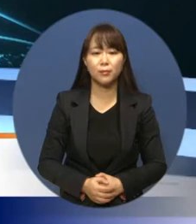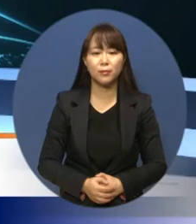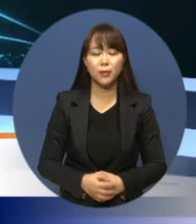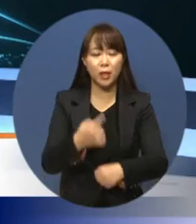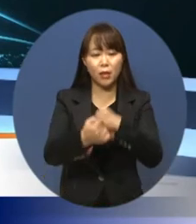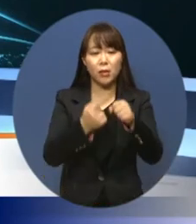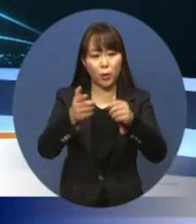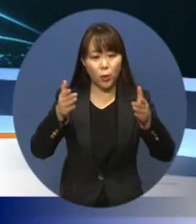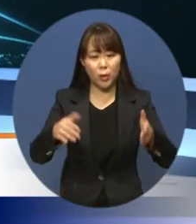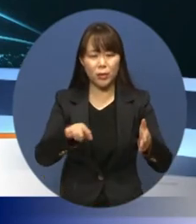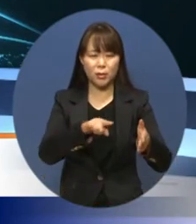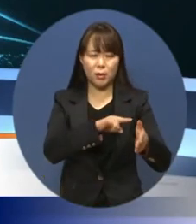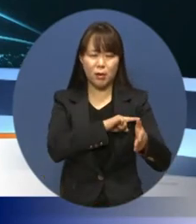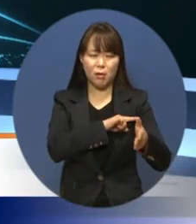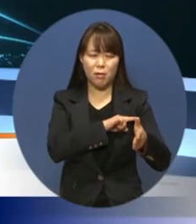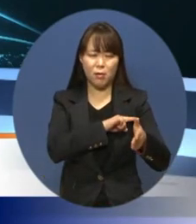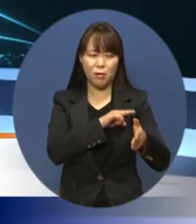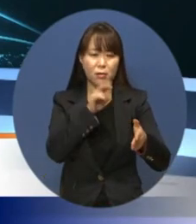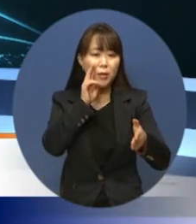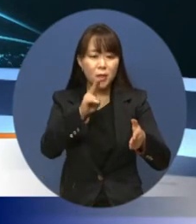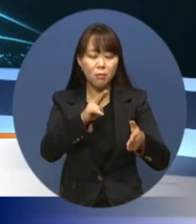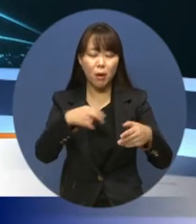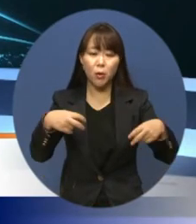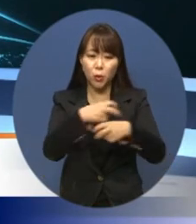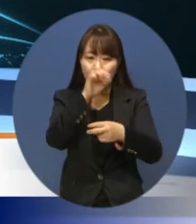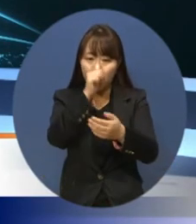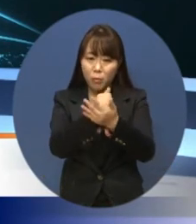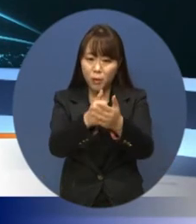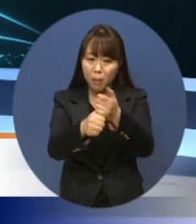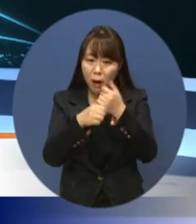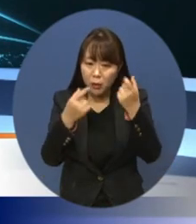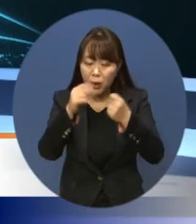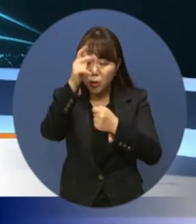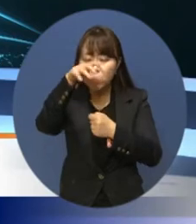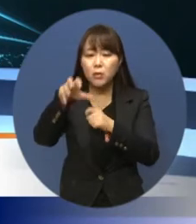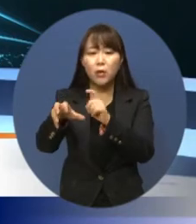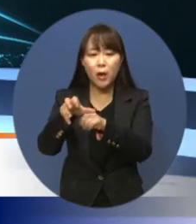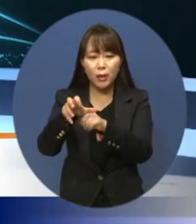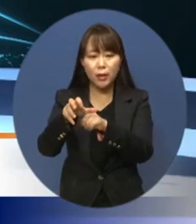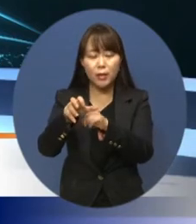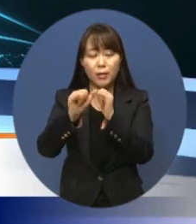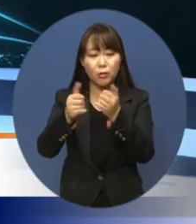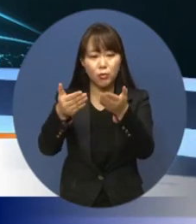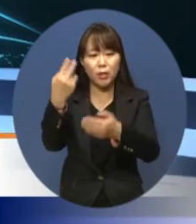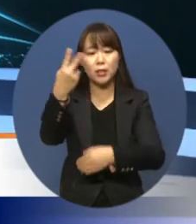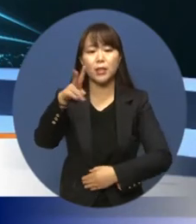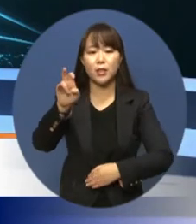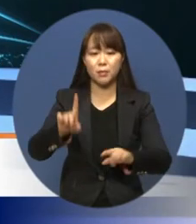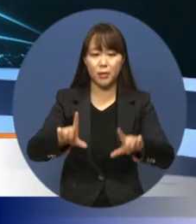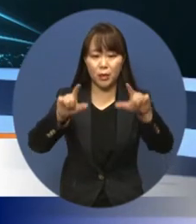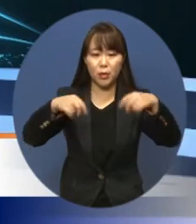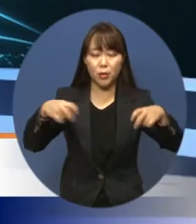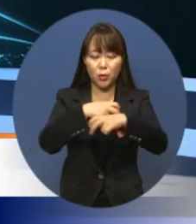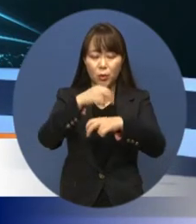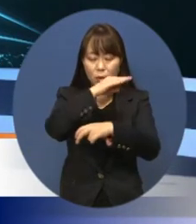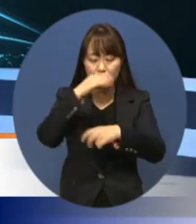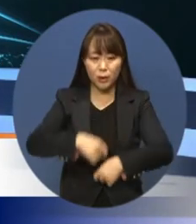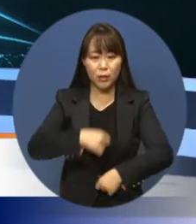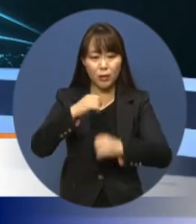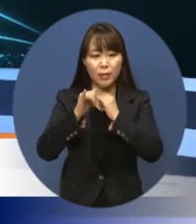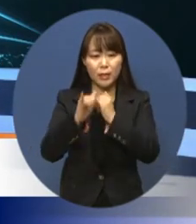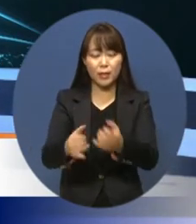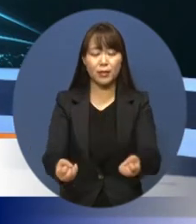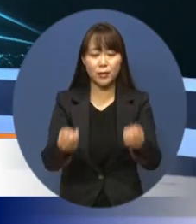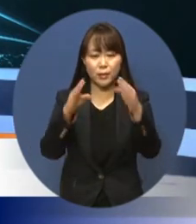한해 동안 가장 높은 교통범죄 검거율을 기록한 경찰서에게 수여하는 2021 교통정의상